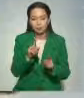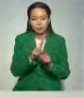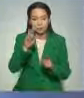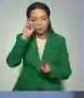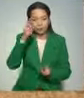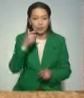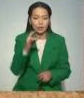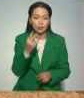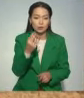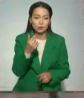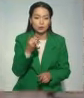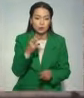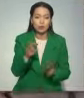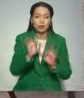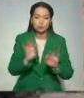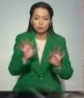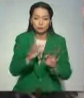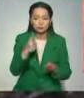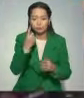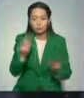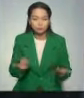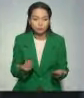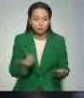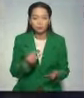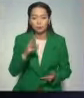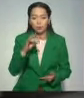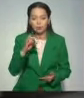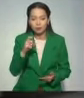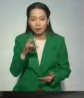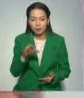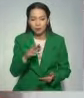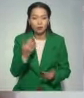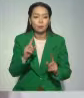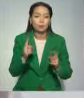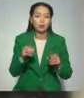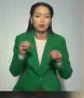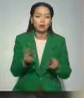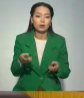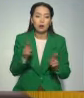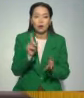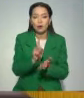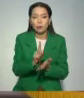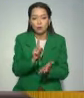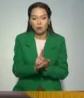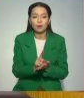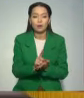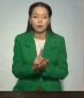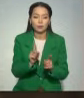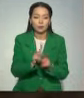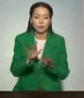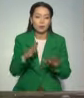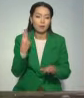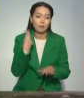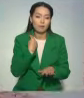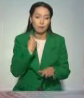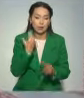герцогини обещают рассказать всю подноготную о жизни с монархами И почему они решили отказаться от своих обязанностей и покинуть Великобританию